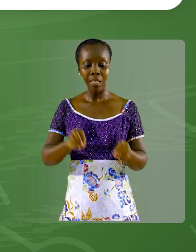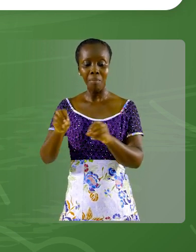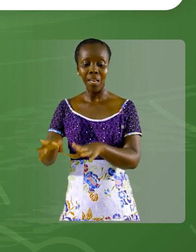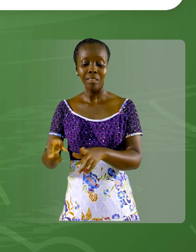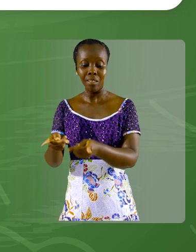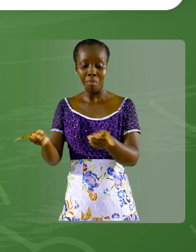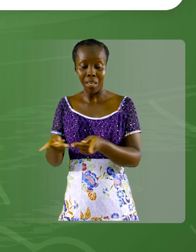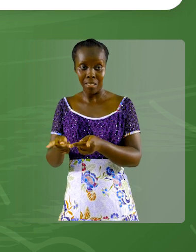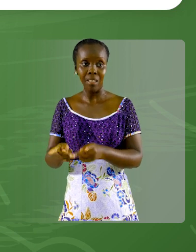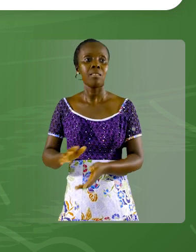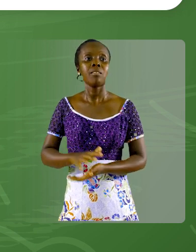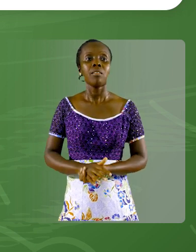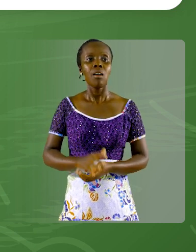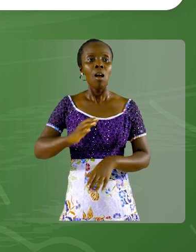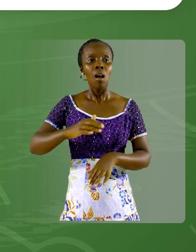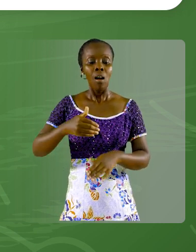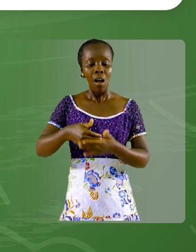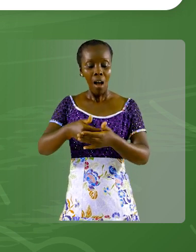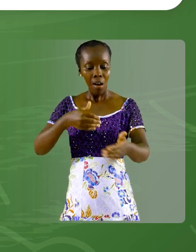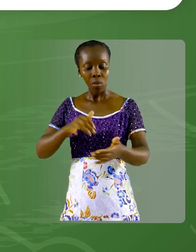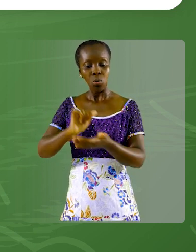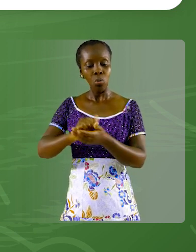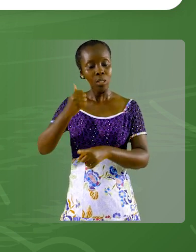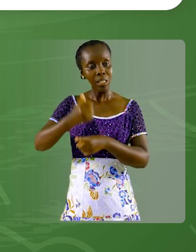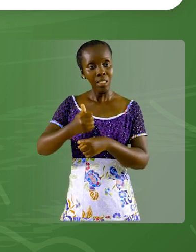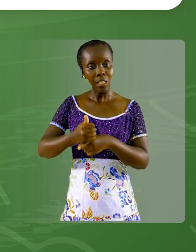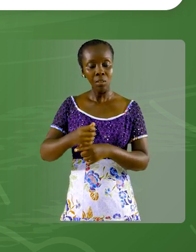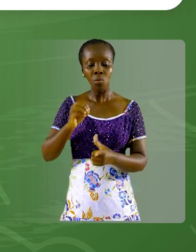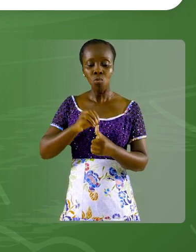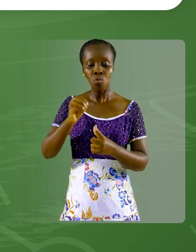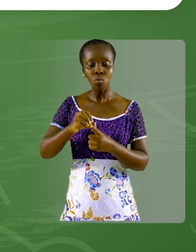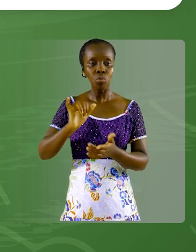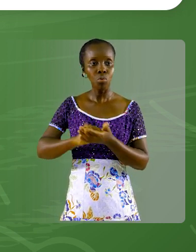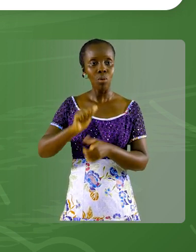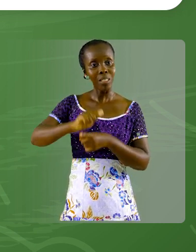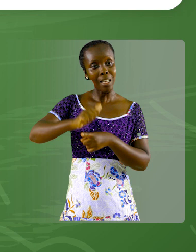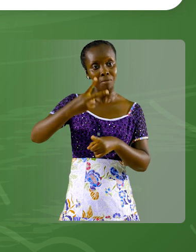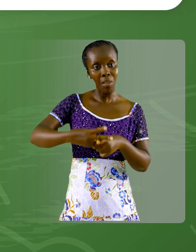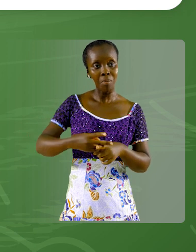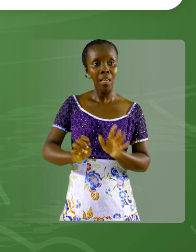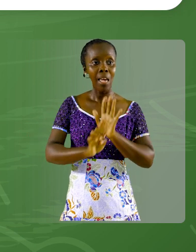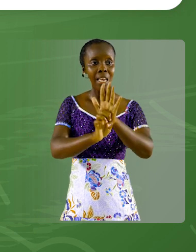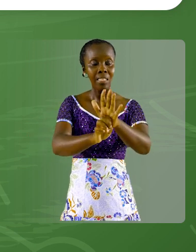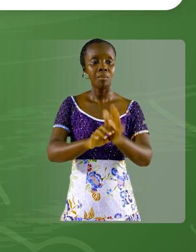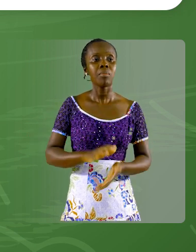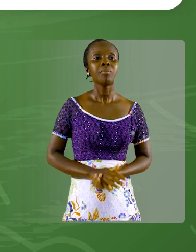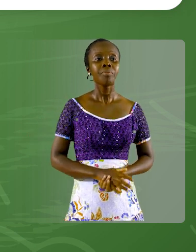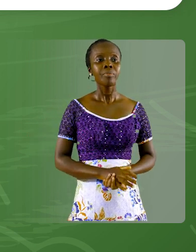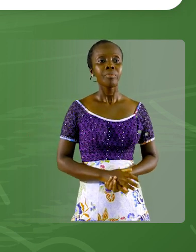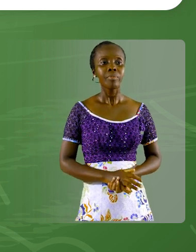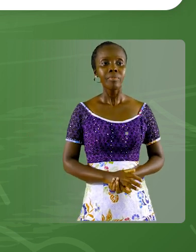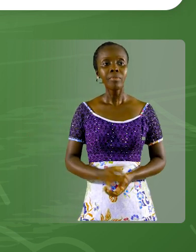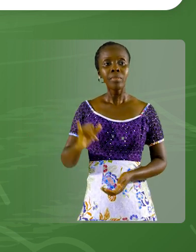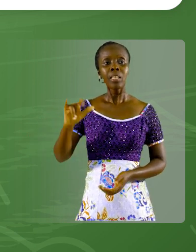placé avant cet adjectif ou cet adverbe. Nous avons vu l'exemple de